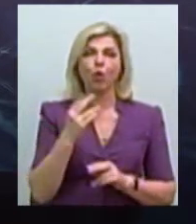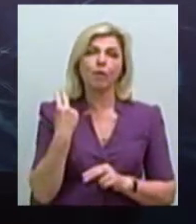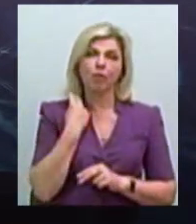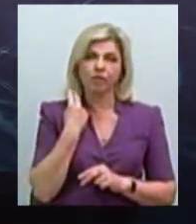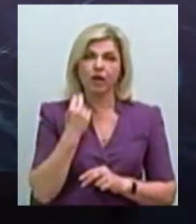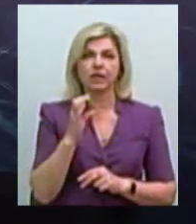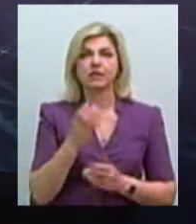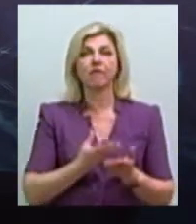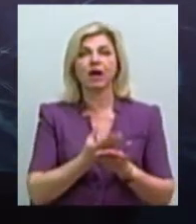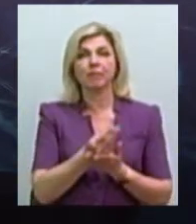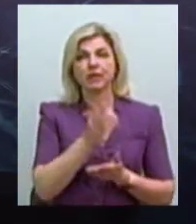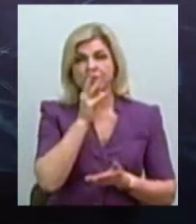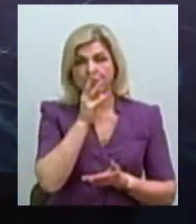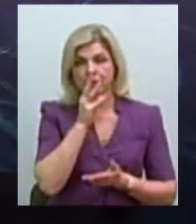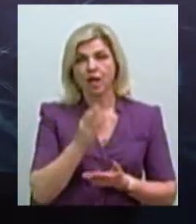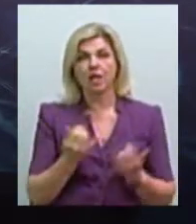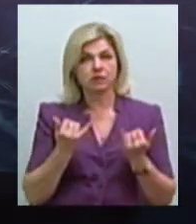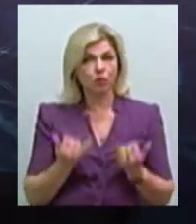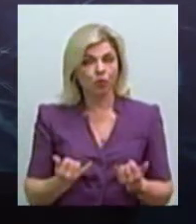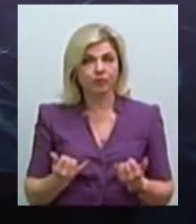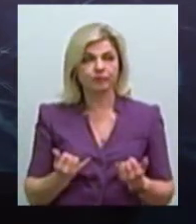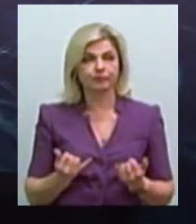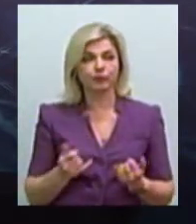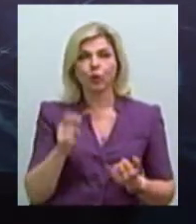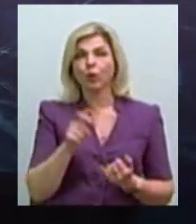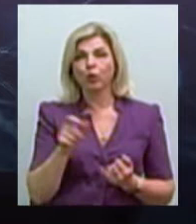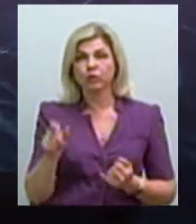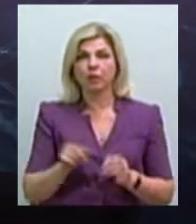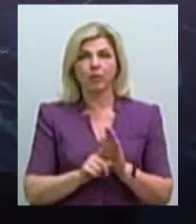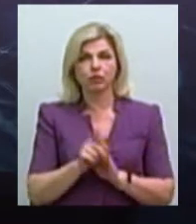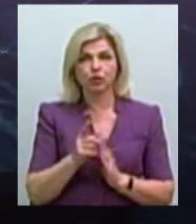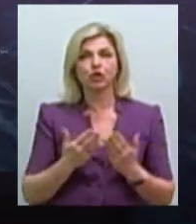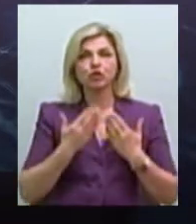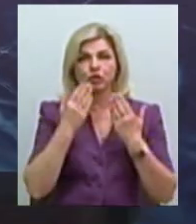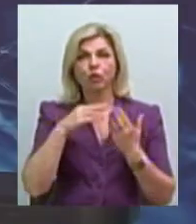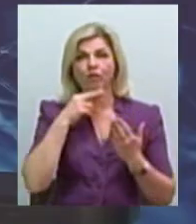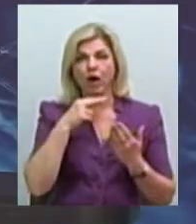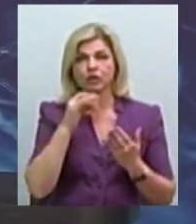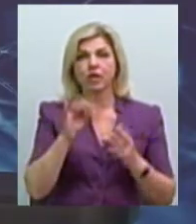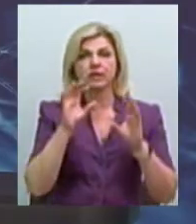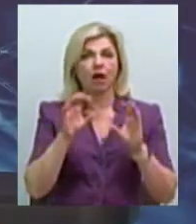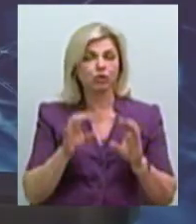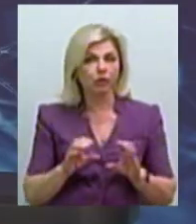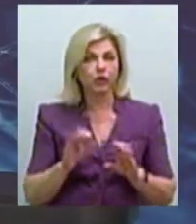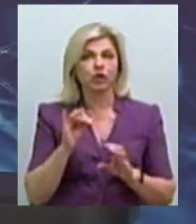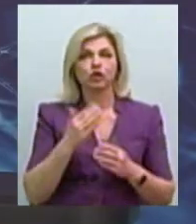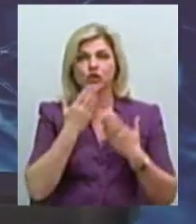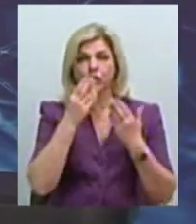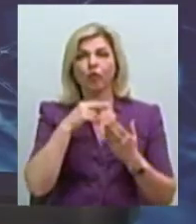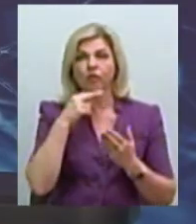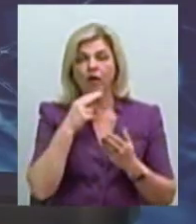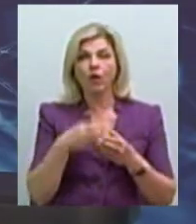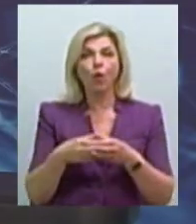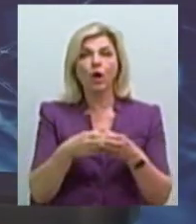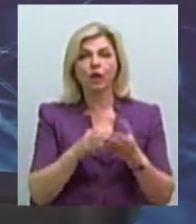з виплати заробітної плати, то на сьогоднішній день люди починають читати уважно і законодавство, і читати уважно той